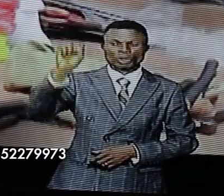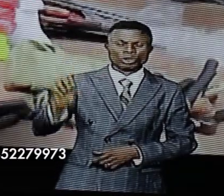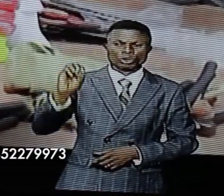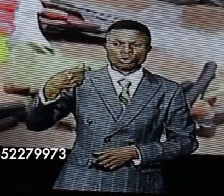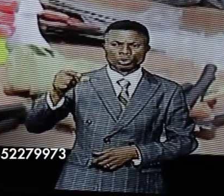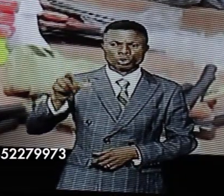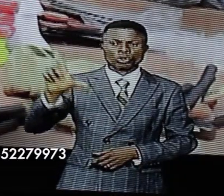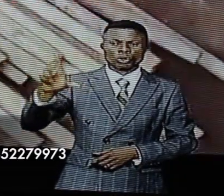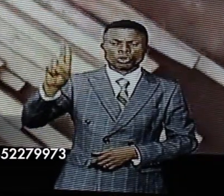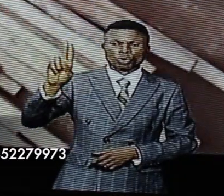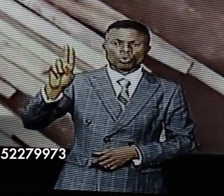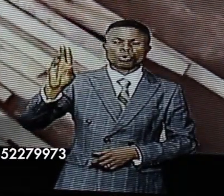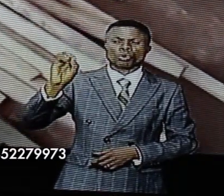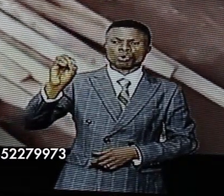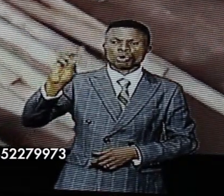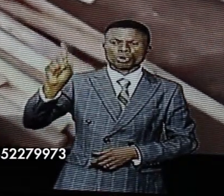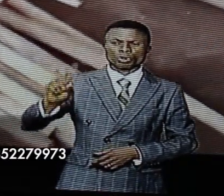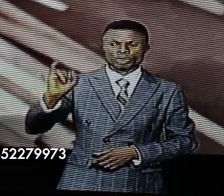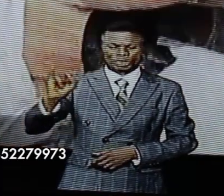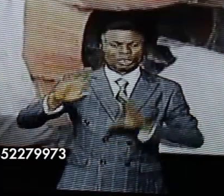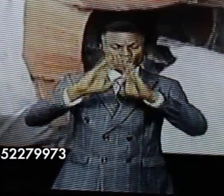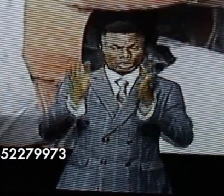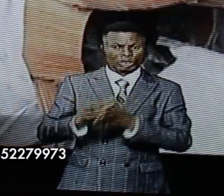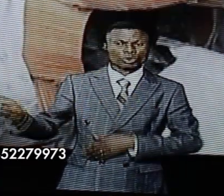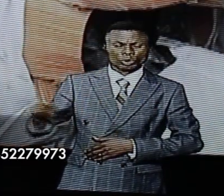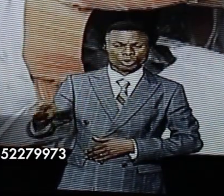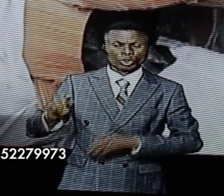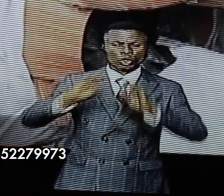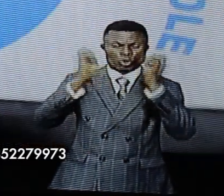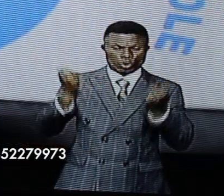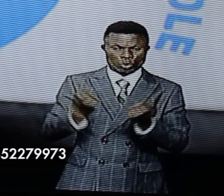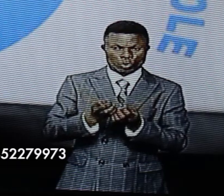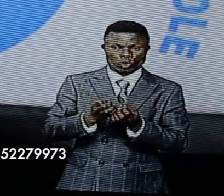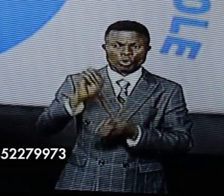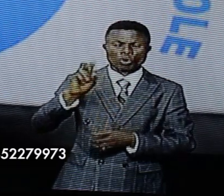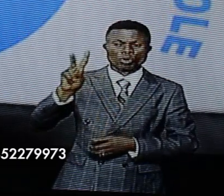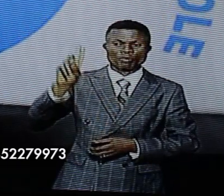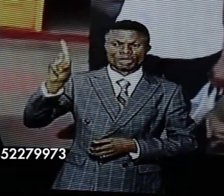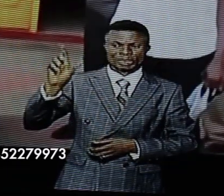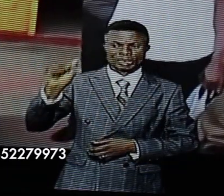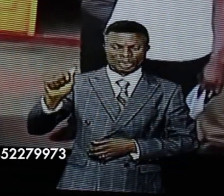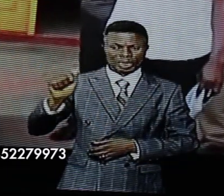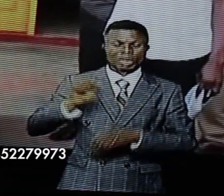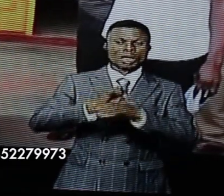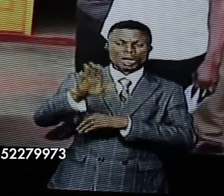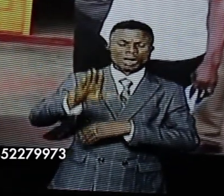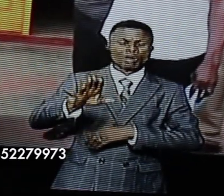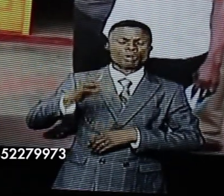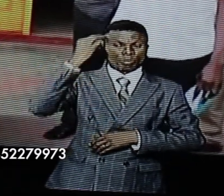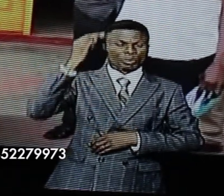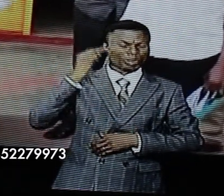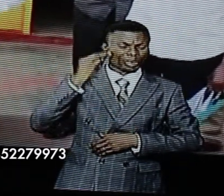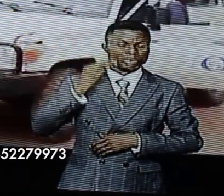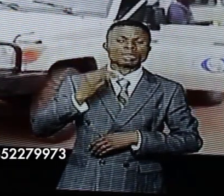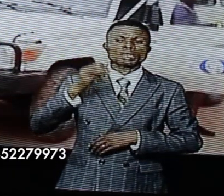Luozi et Sekebanza. Dans toutes ces entités, l'équipe de l'Office des voies de dessert agricoles, OVDA, envoyée par le ministre Guy